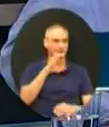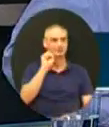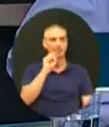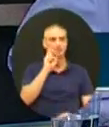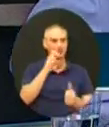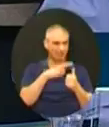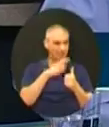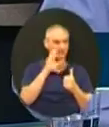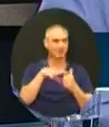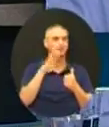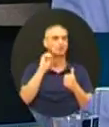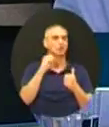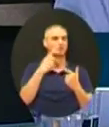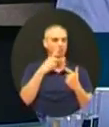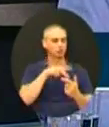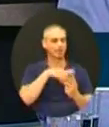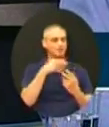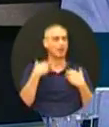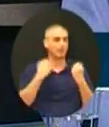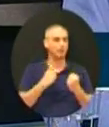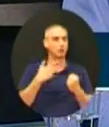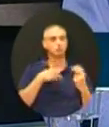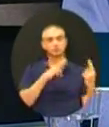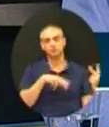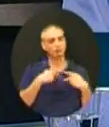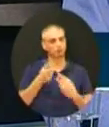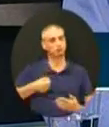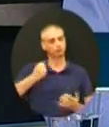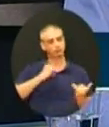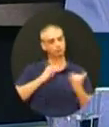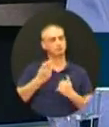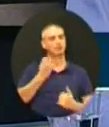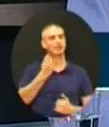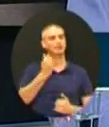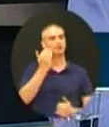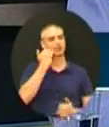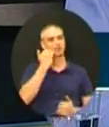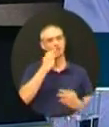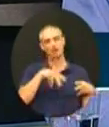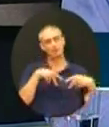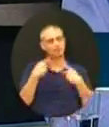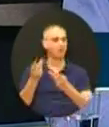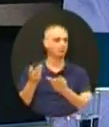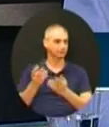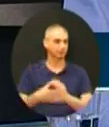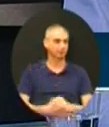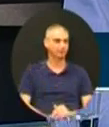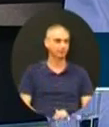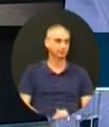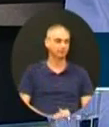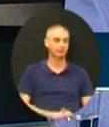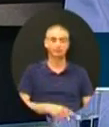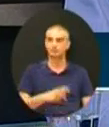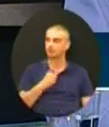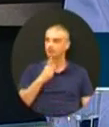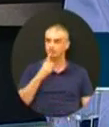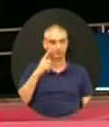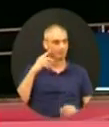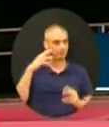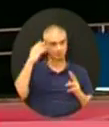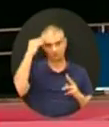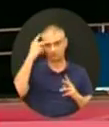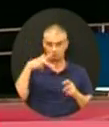מהסייבריקט ומג'ל פארד שאחראי לתחום הביטחוני, הם רוצים לחזור עם מזוודה, עם כסף אמריקאי חזרה הביתה, בהתחייבויות. אגב, את הסיוע הפלסטיני